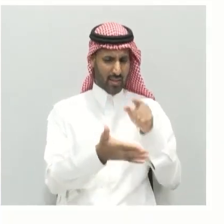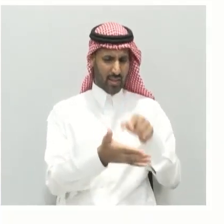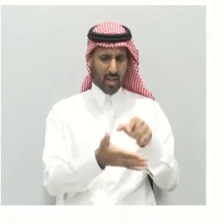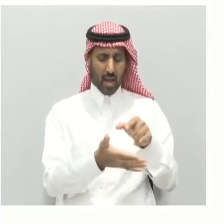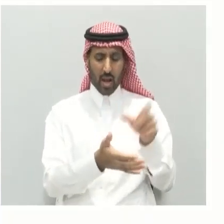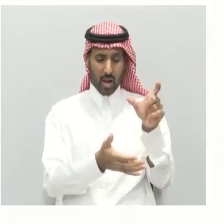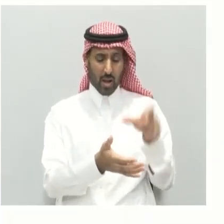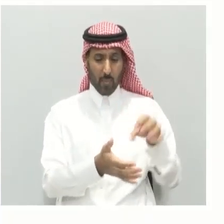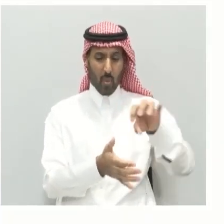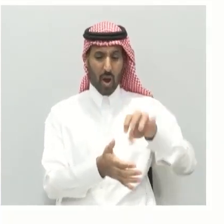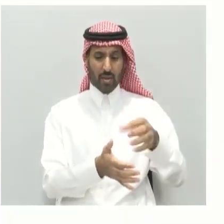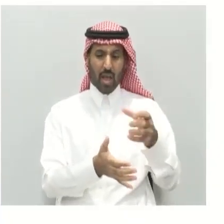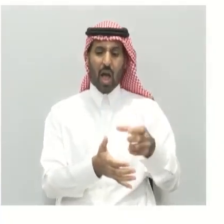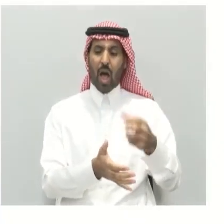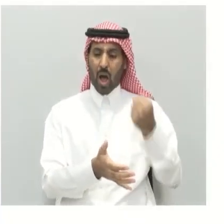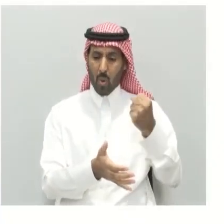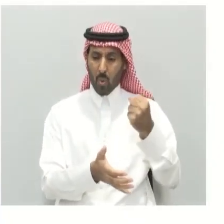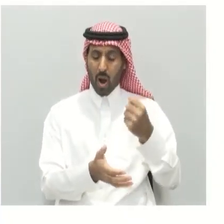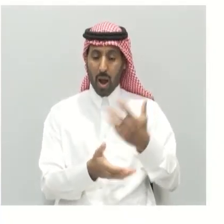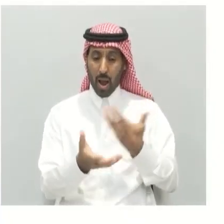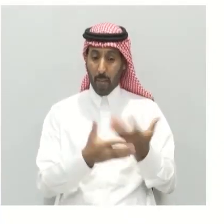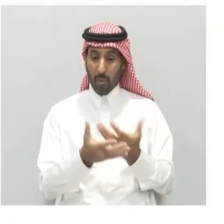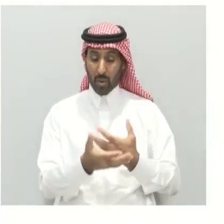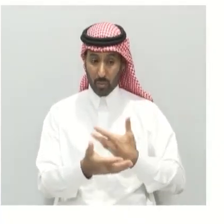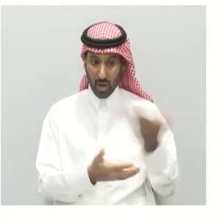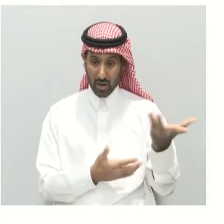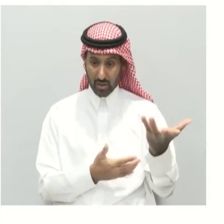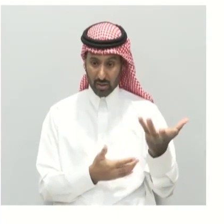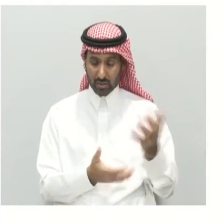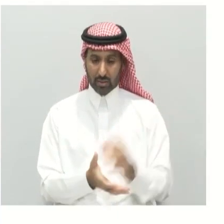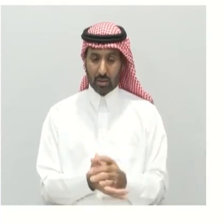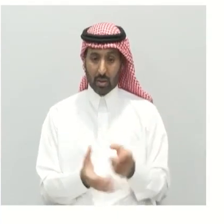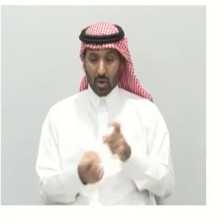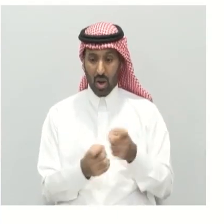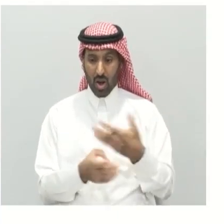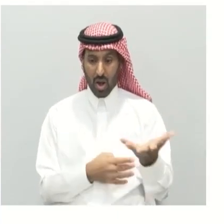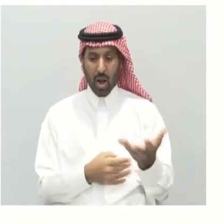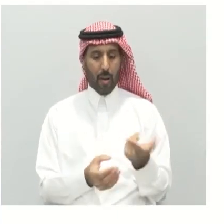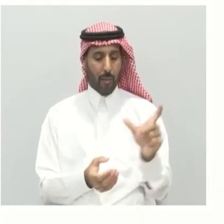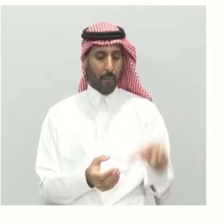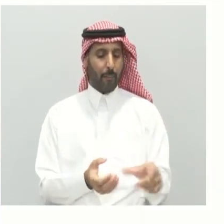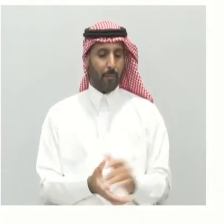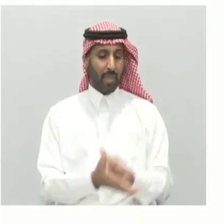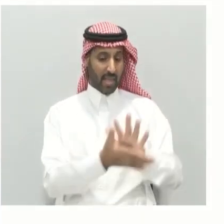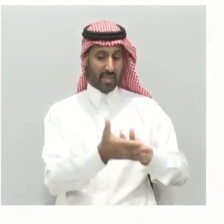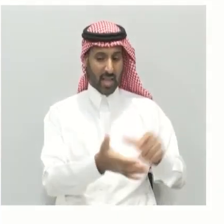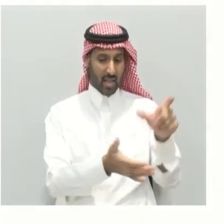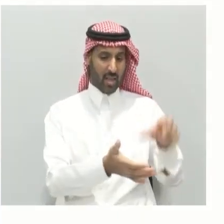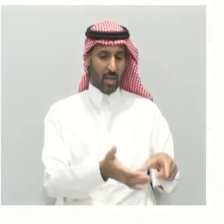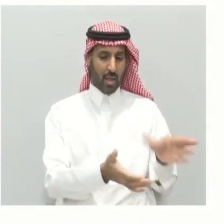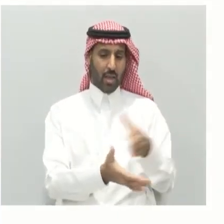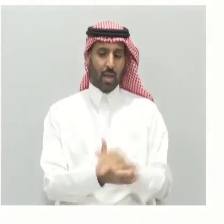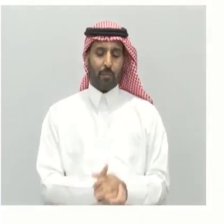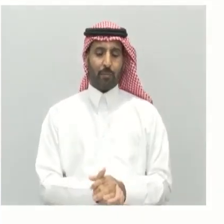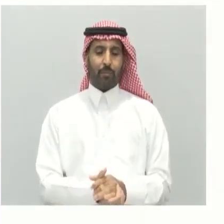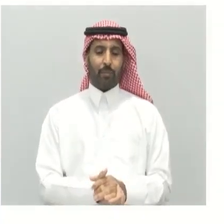اقوى عامل مؤكسد اقوى عامل مؤكسد اقوى عامل مؤكسد عندي هنا يعتمد اعتماد كلي على ماذا